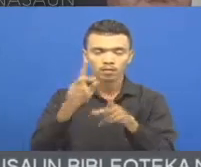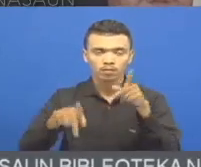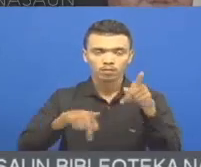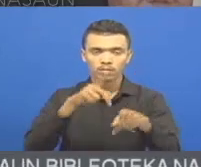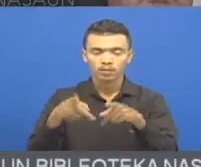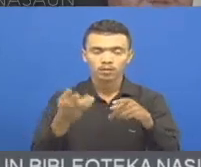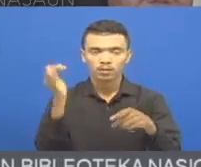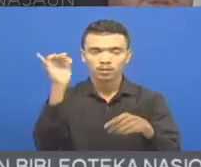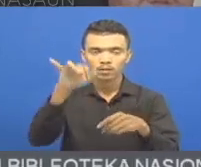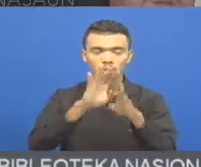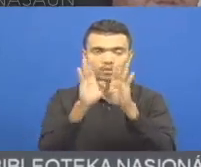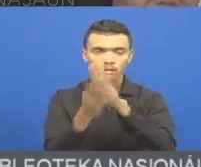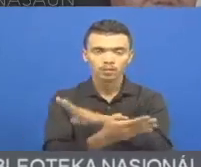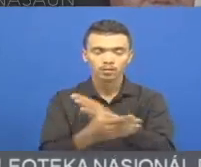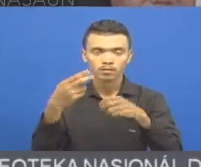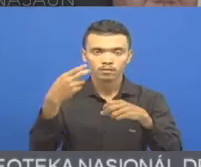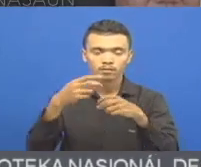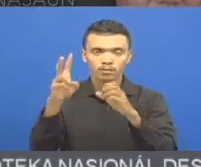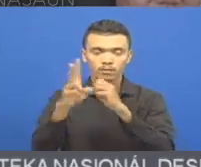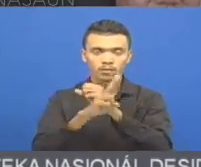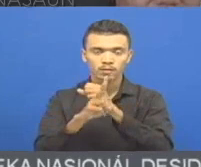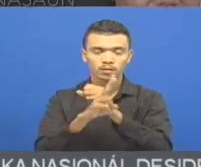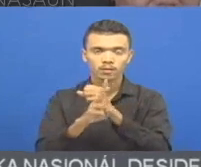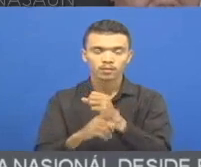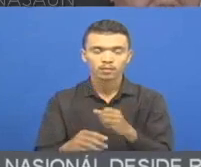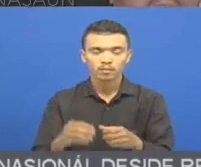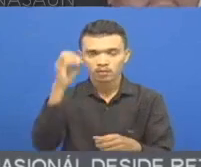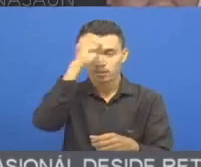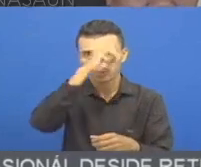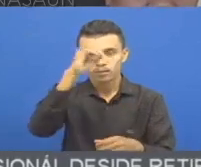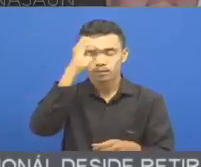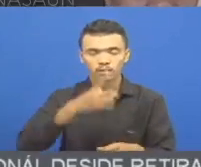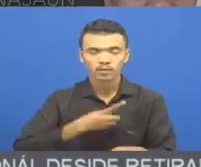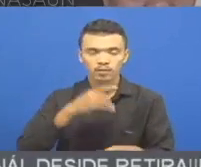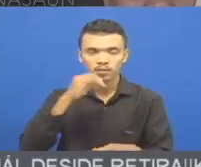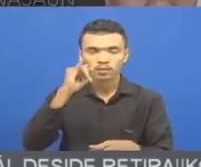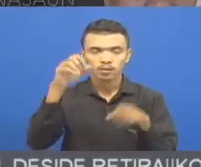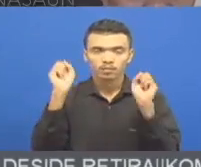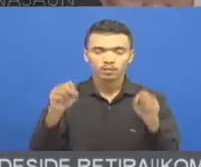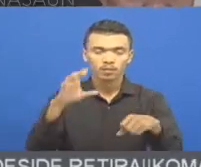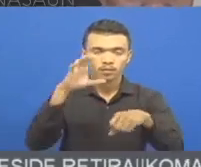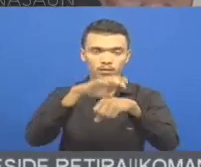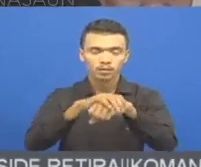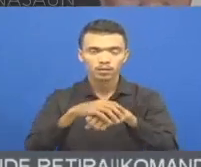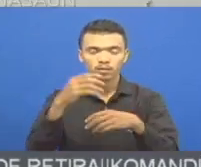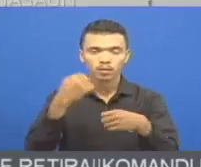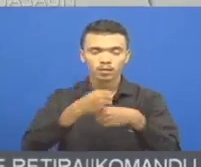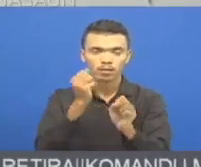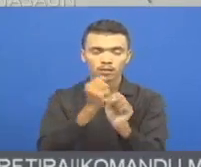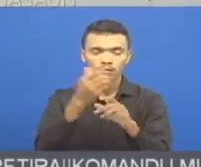sai bitima o trauma basir ni halok siran sane ne beta si halo prasau di larane para tu bele kairo tu sira mai hal prosedur